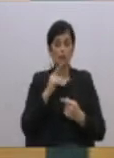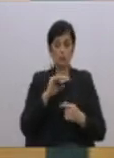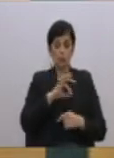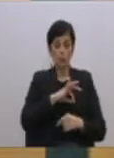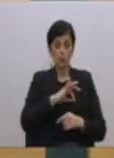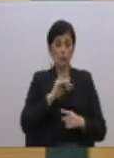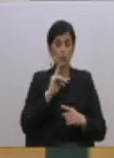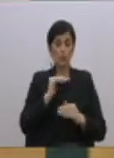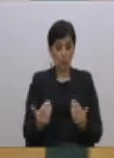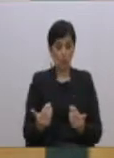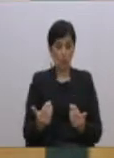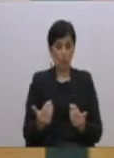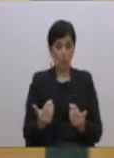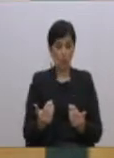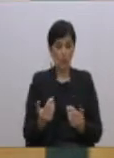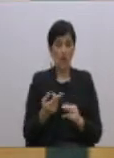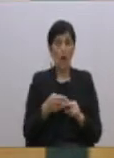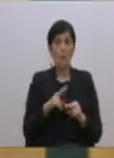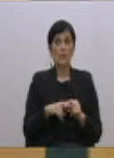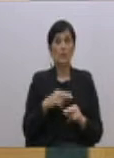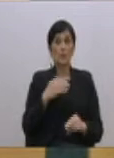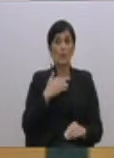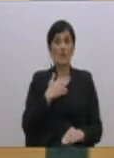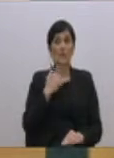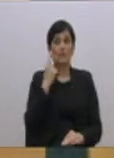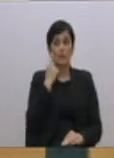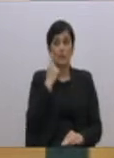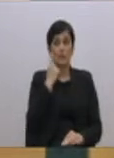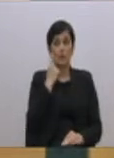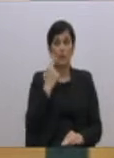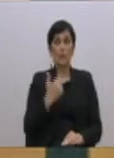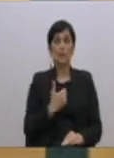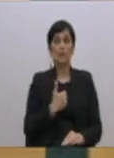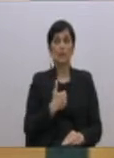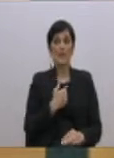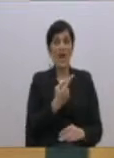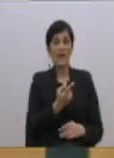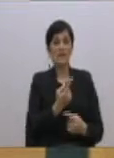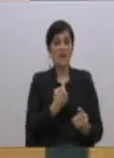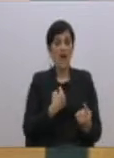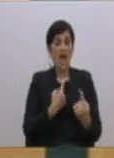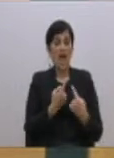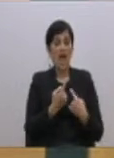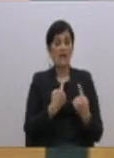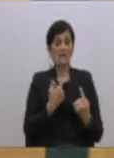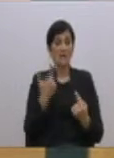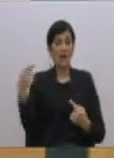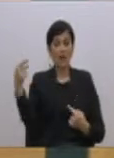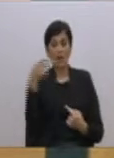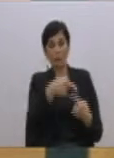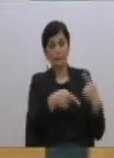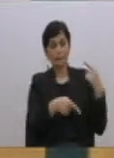ეტაპზე. ვფიქრობ, რომ ჩვენ ერთმანეთთან მიმართებაში ხელის გაშვერით